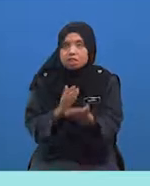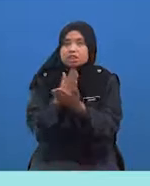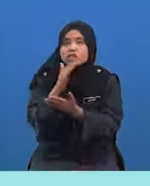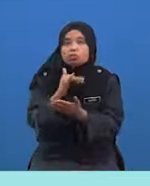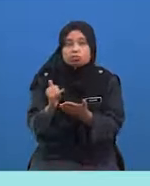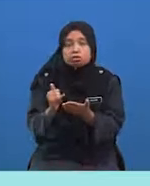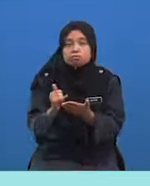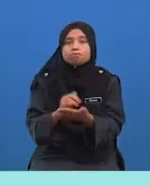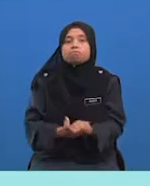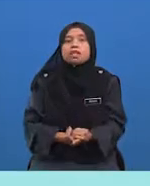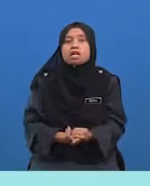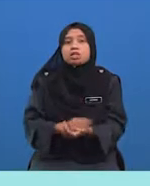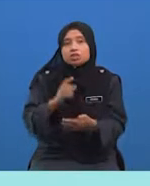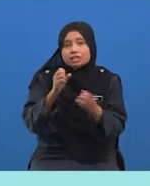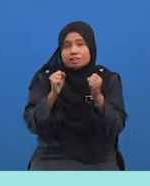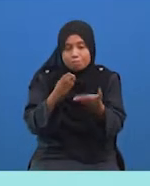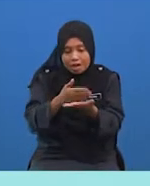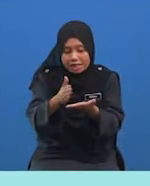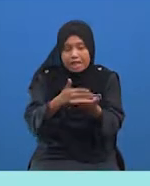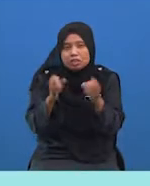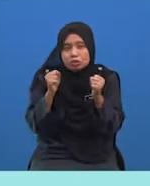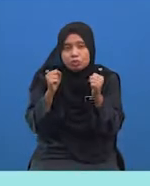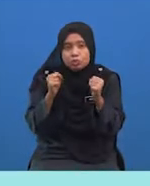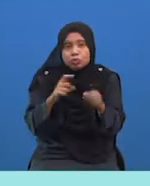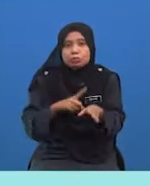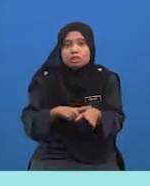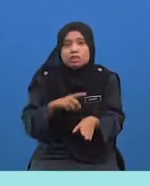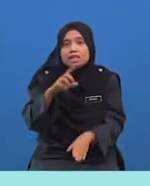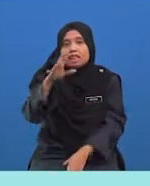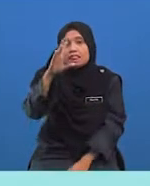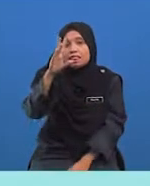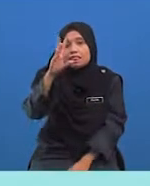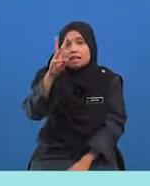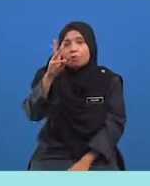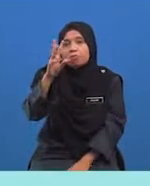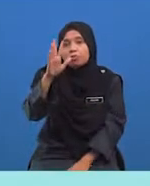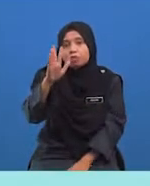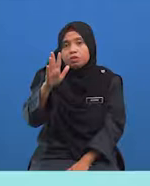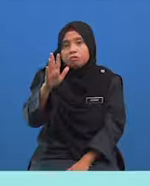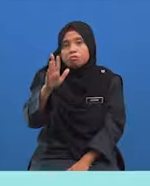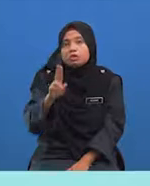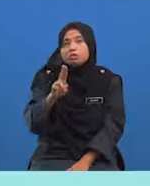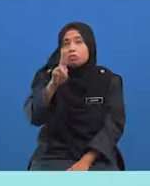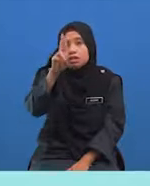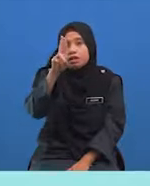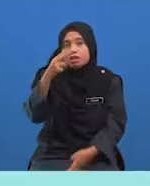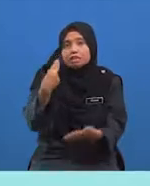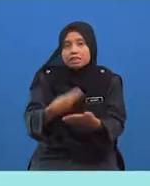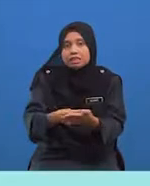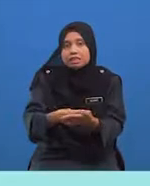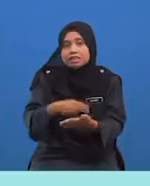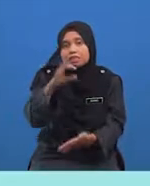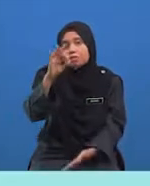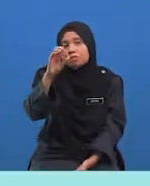Zon yang seterusnya ialah zon sejuk, terletak di latitud 65 darjah utara